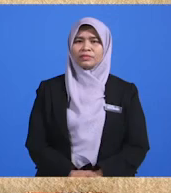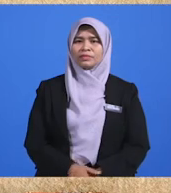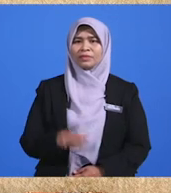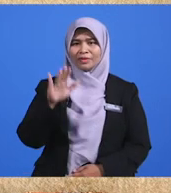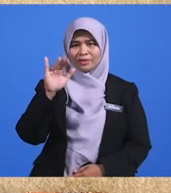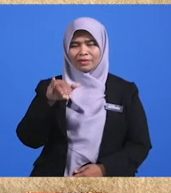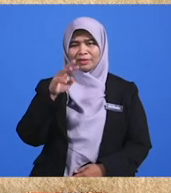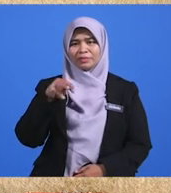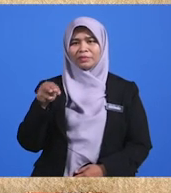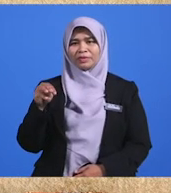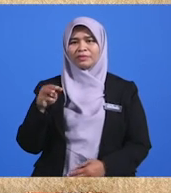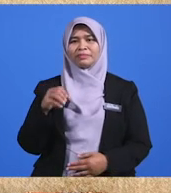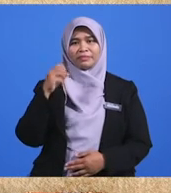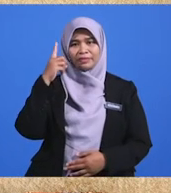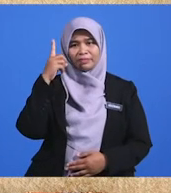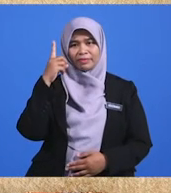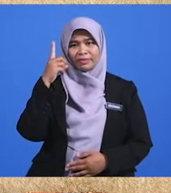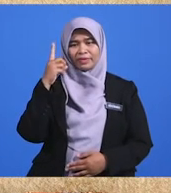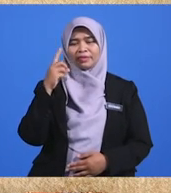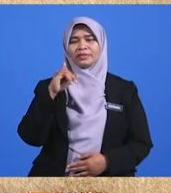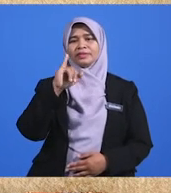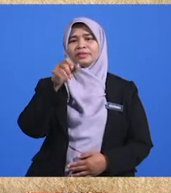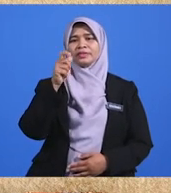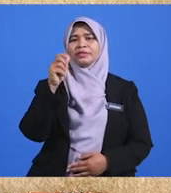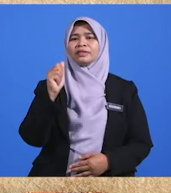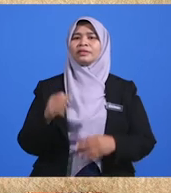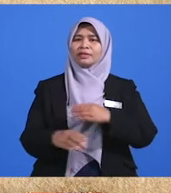Ya, murid-murid, faham tak tentang jata negara?